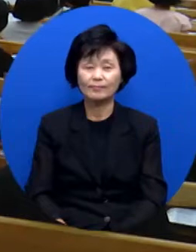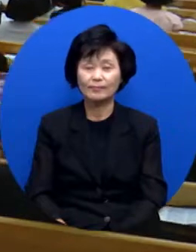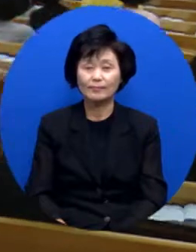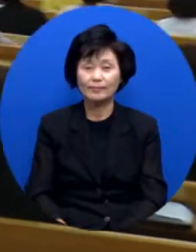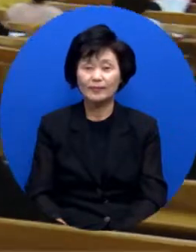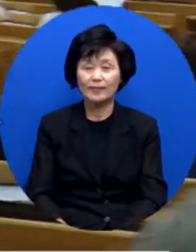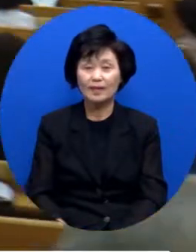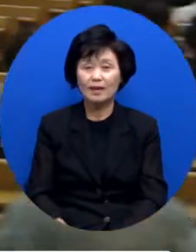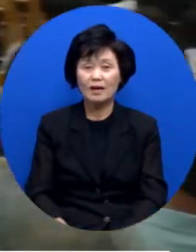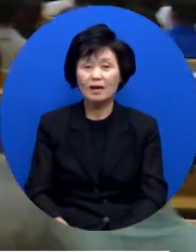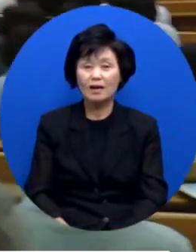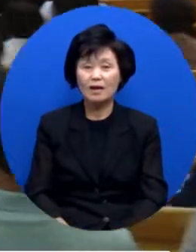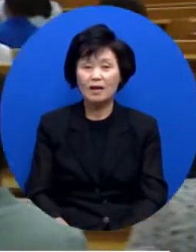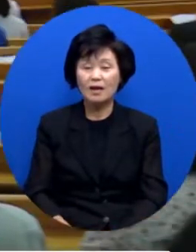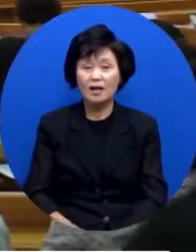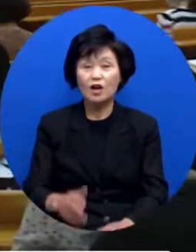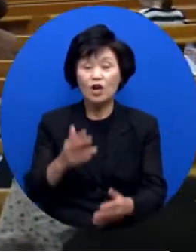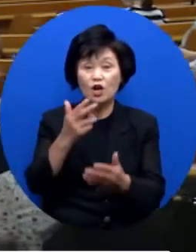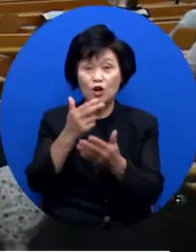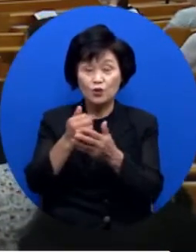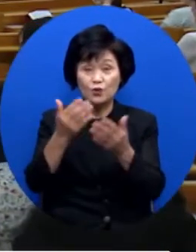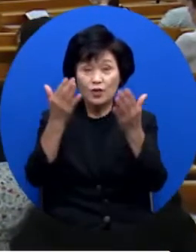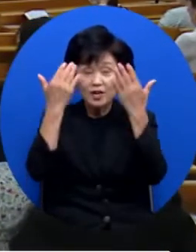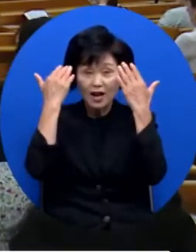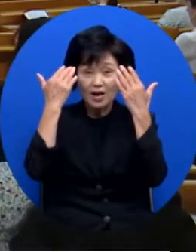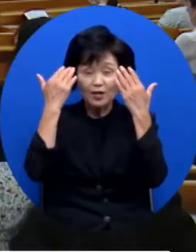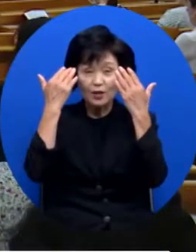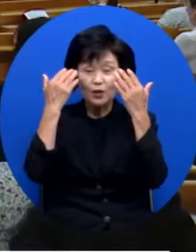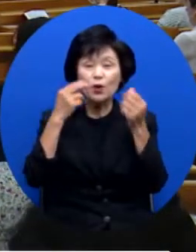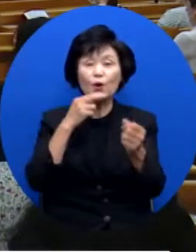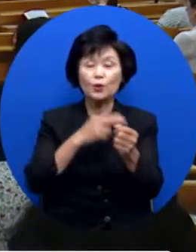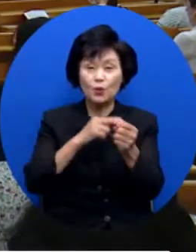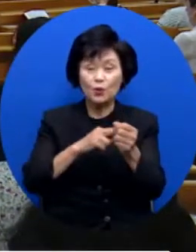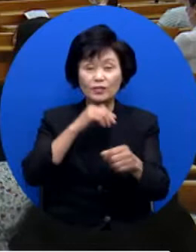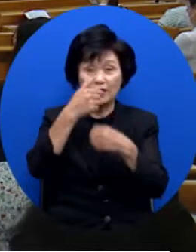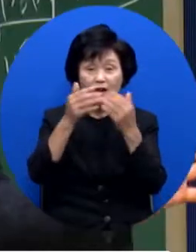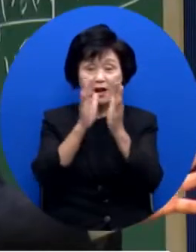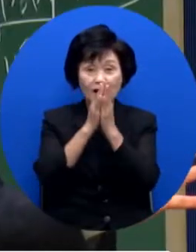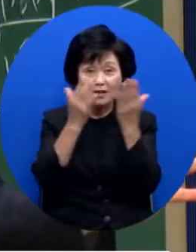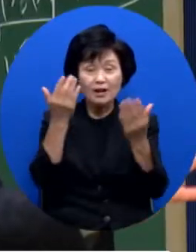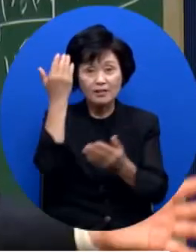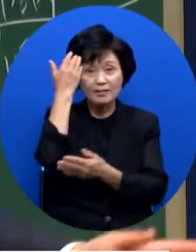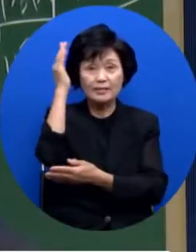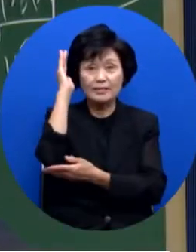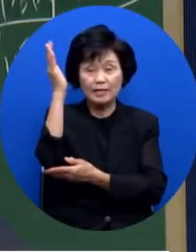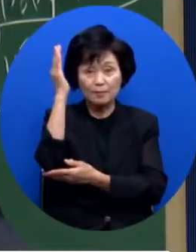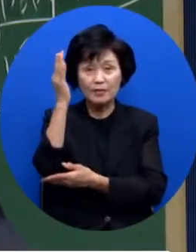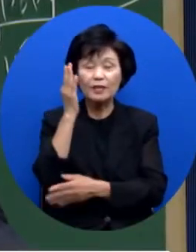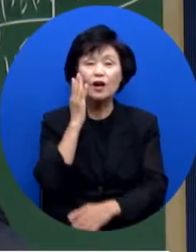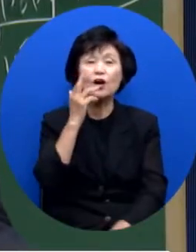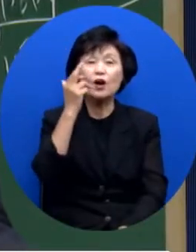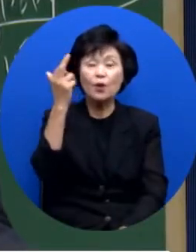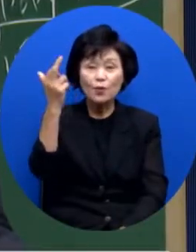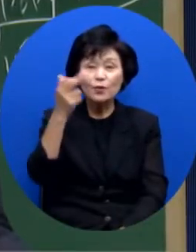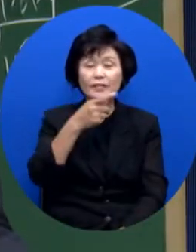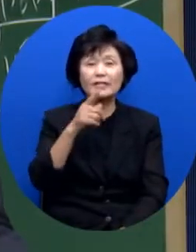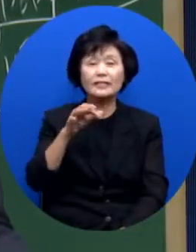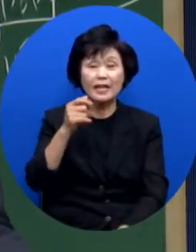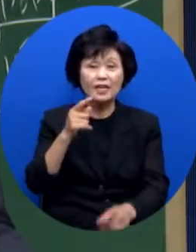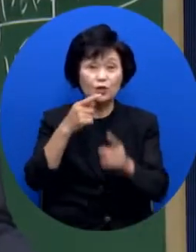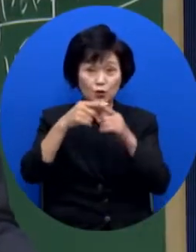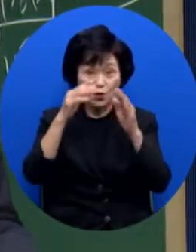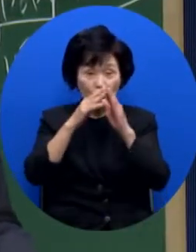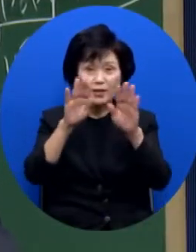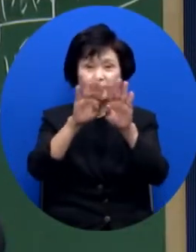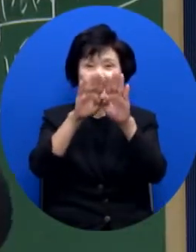더 바이블 미니스트리가 주최한 주일학교 교사 성경 세미나가 지난 11일부터 사흘간 울산 대형교회에서 개최됐습니다.